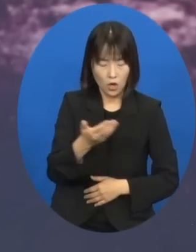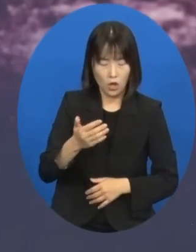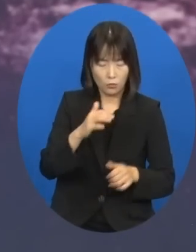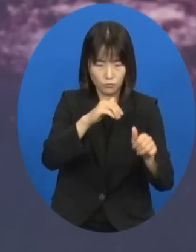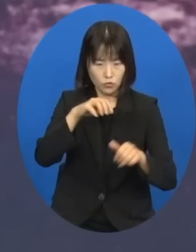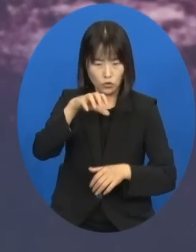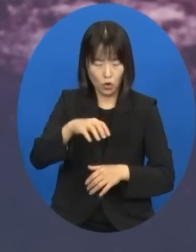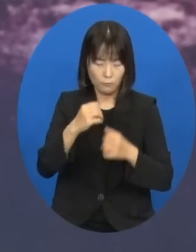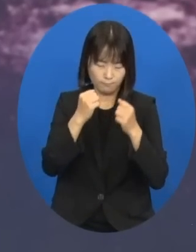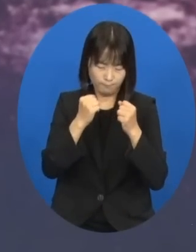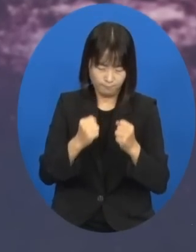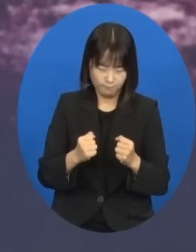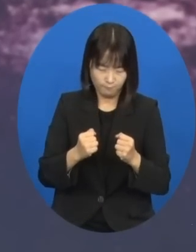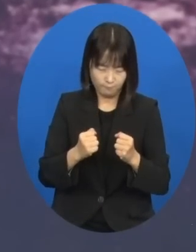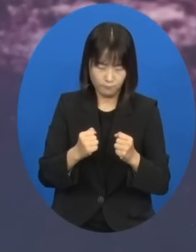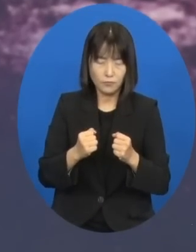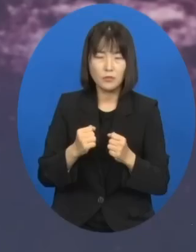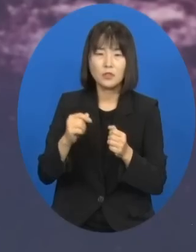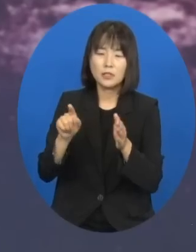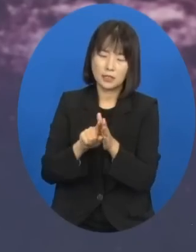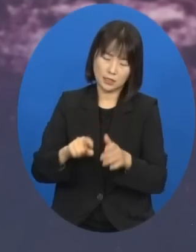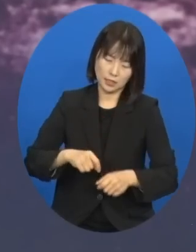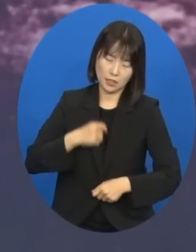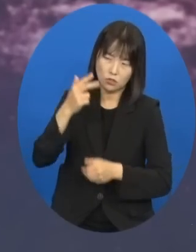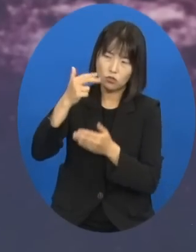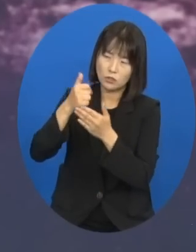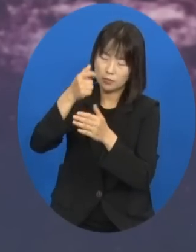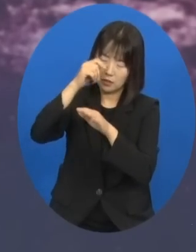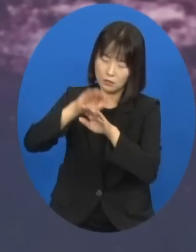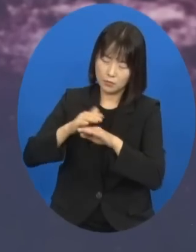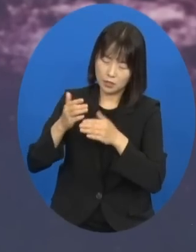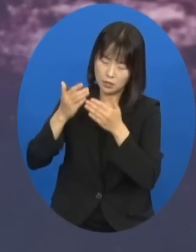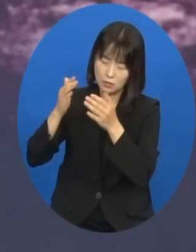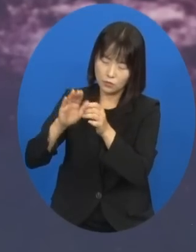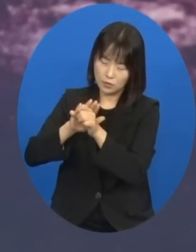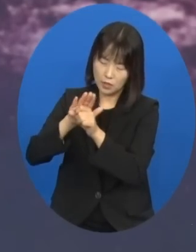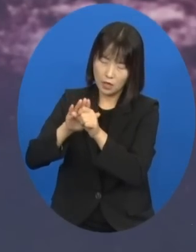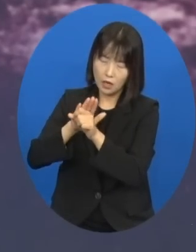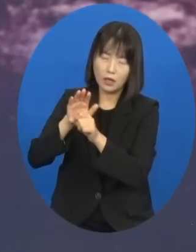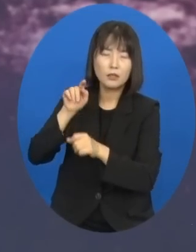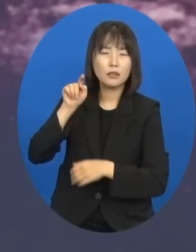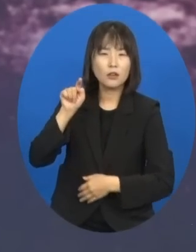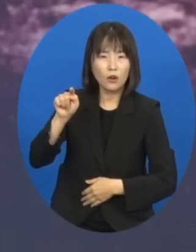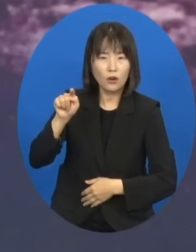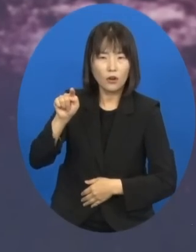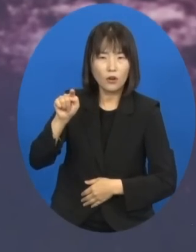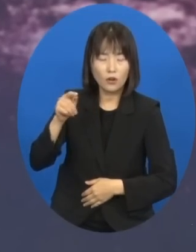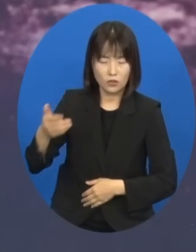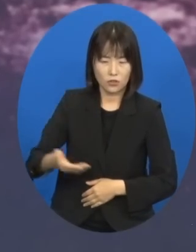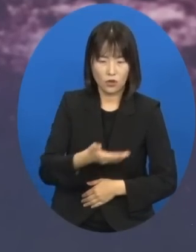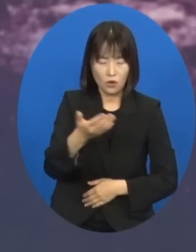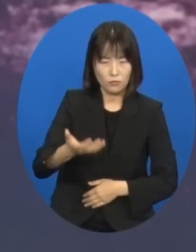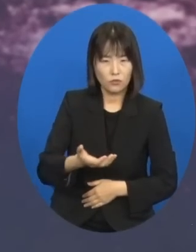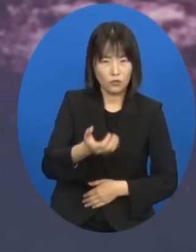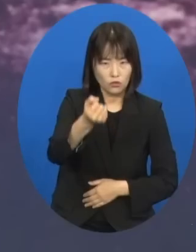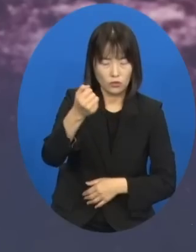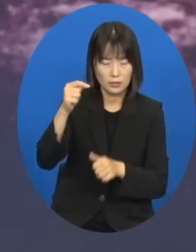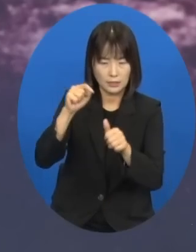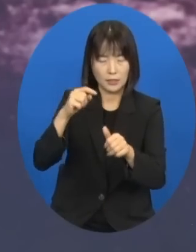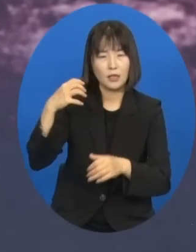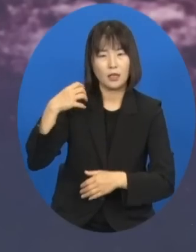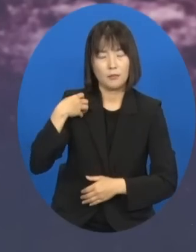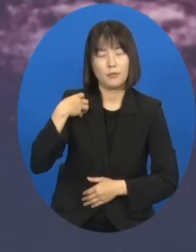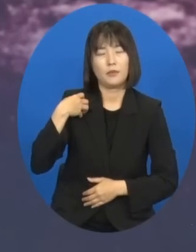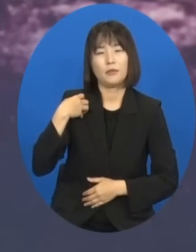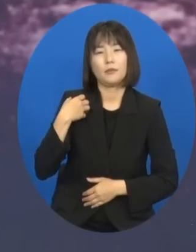있으면서 신실하게 주님을 예배하고 사랑하고 그런 것이 여러분에게 주어진 사명일 수도